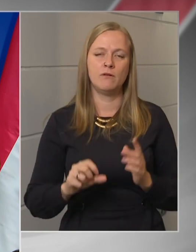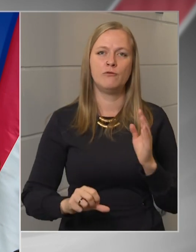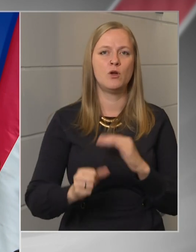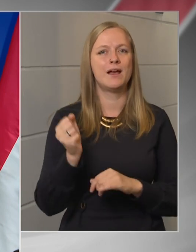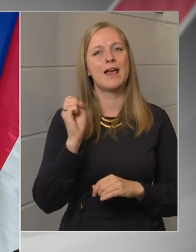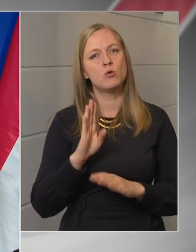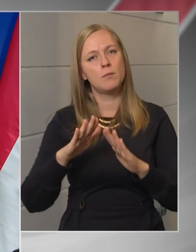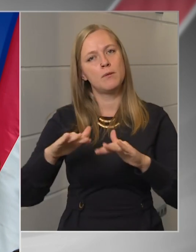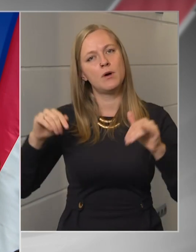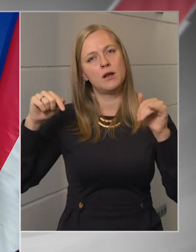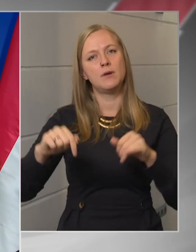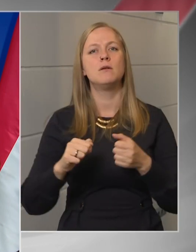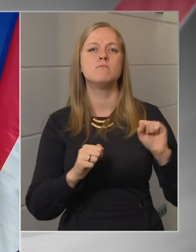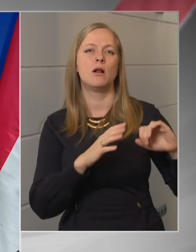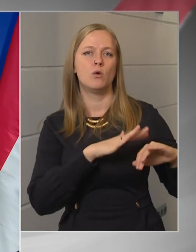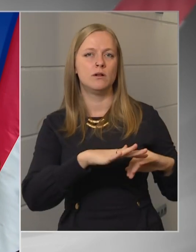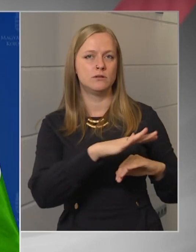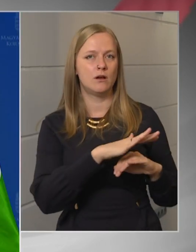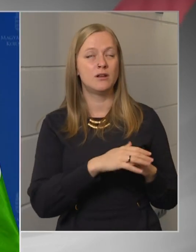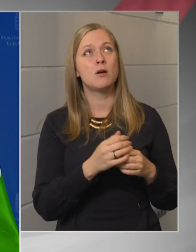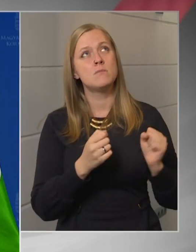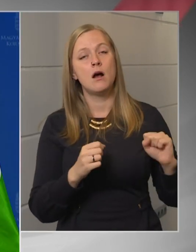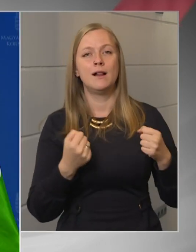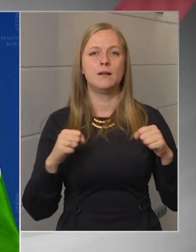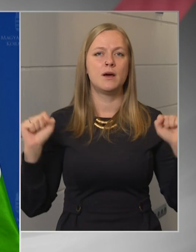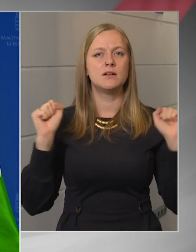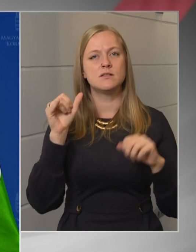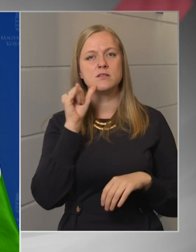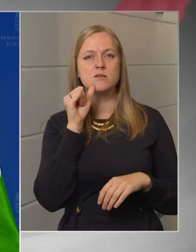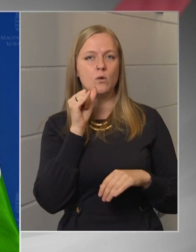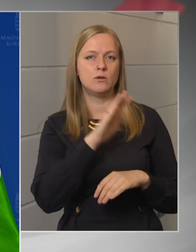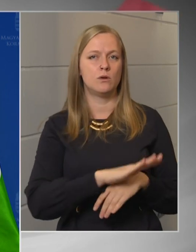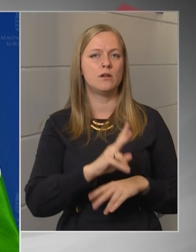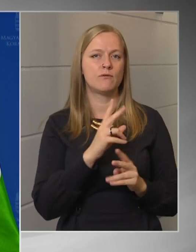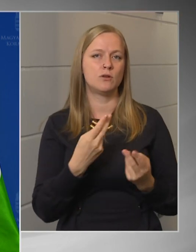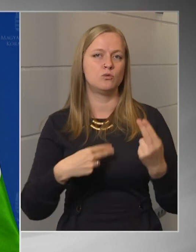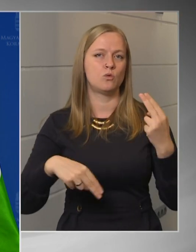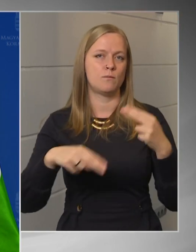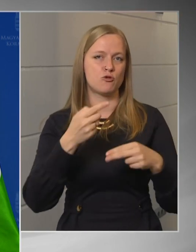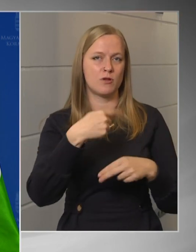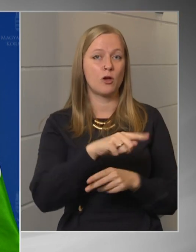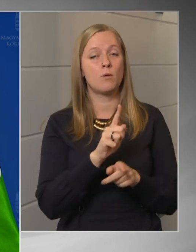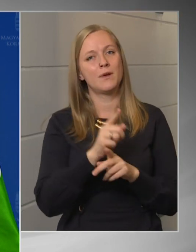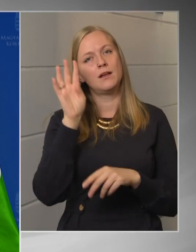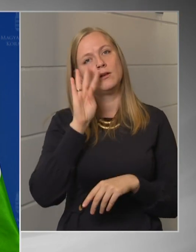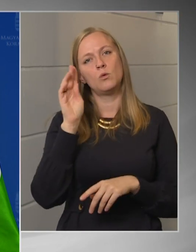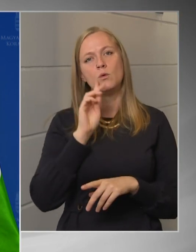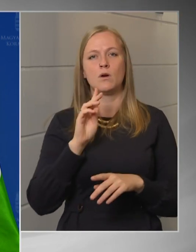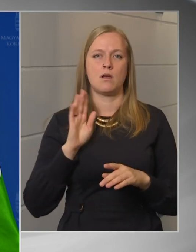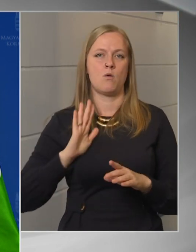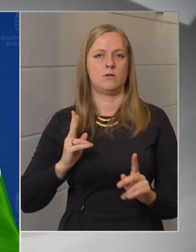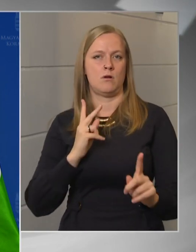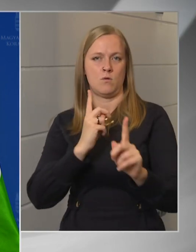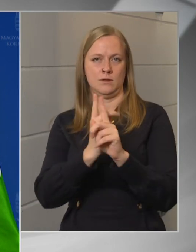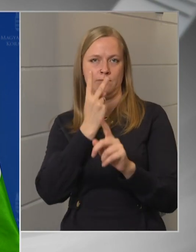Európai Parlamentben a baloldalnak, vagy a bal liberális zöld oldalnak van többsége, és ők pedig ideológiai alapon közelítenek a